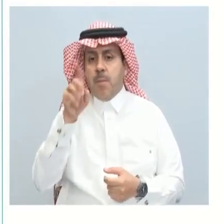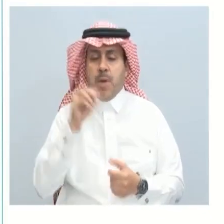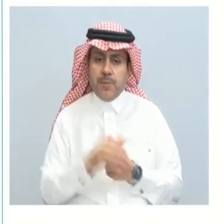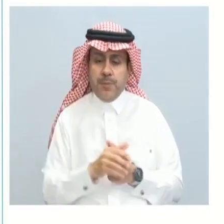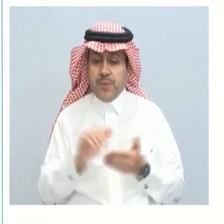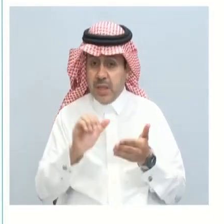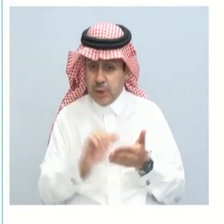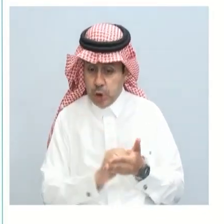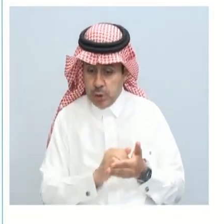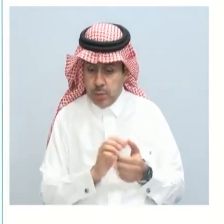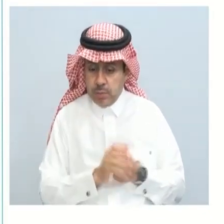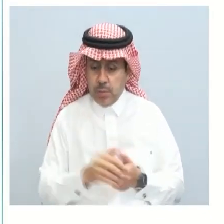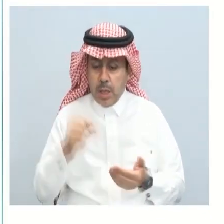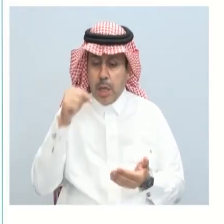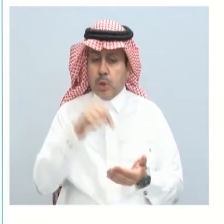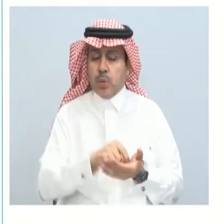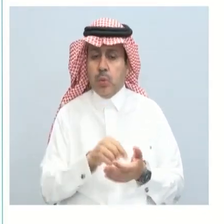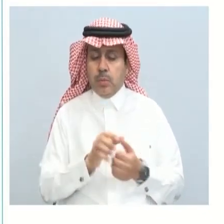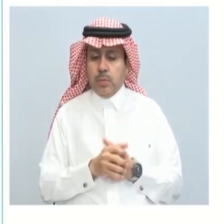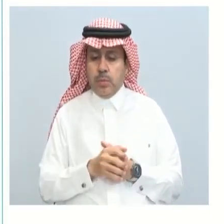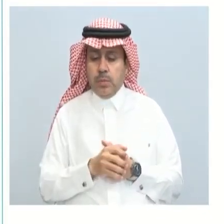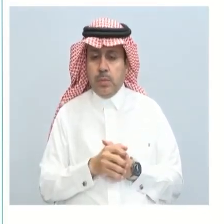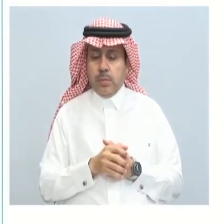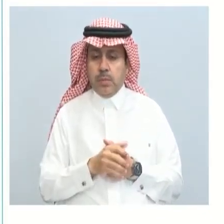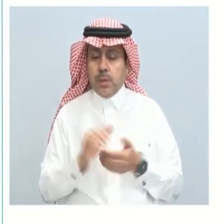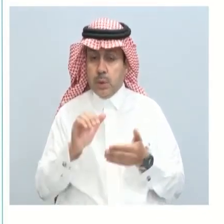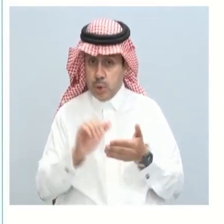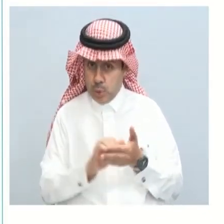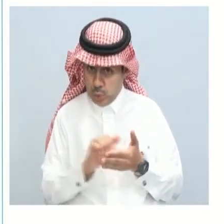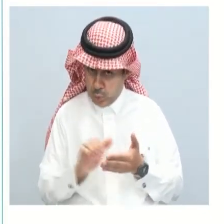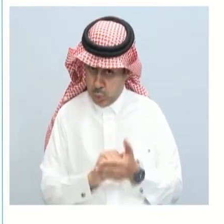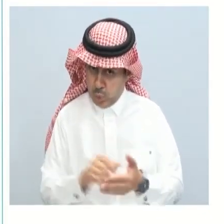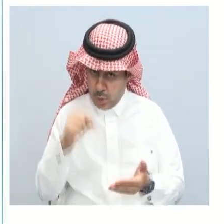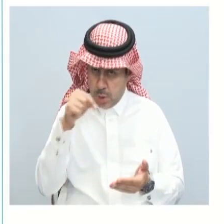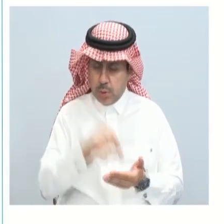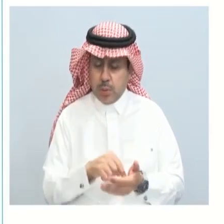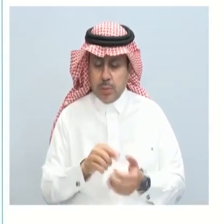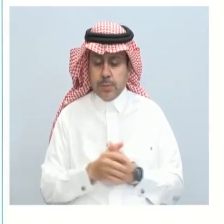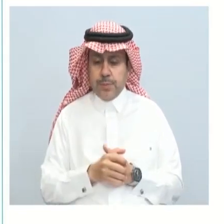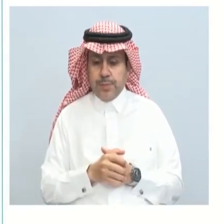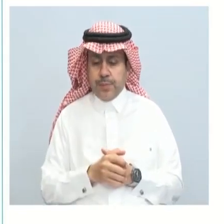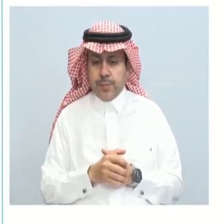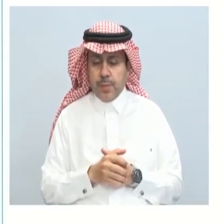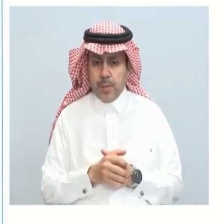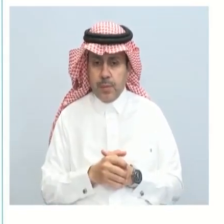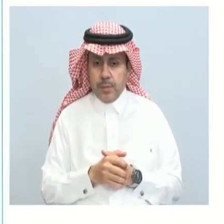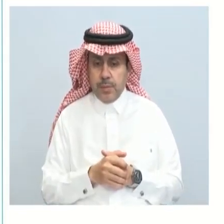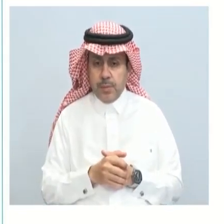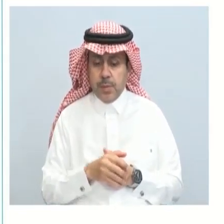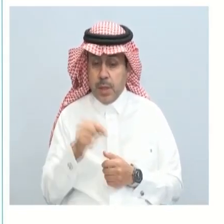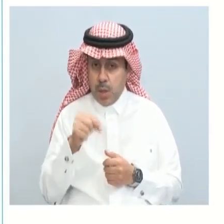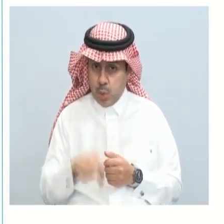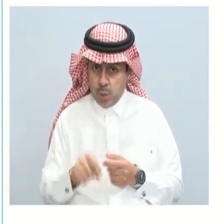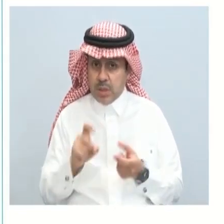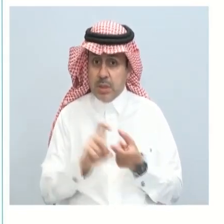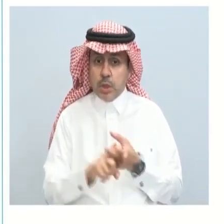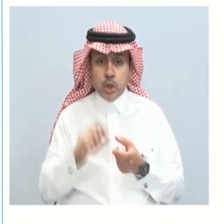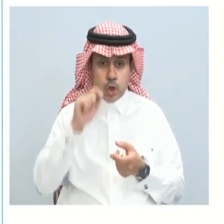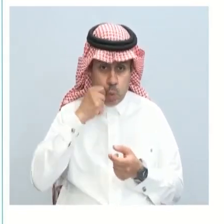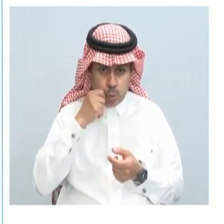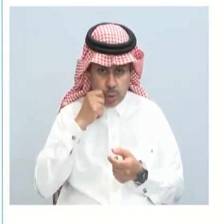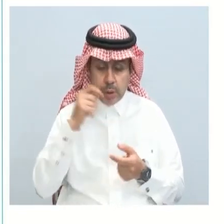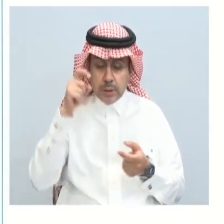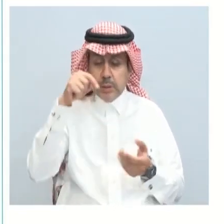ماذا الدخول يشترط في تحريم بنات الزوجه ماذا ان يكون الزوج قد